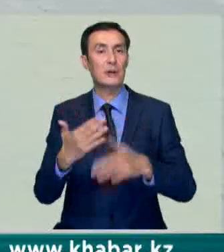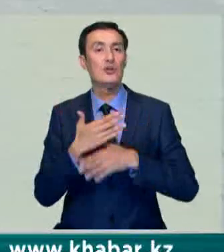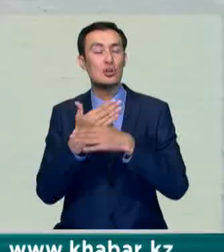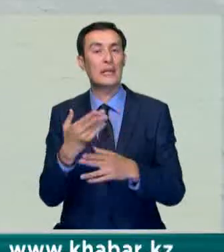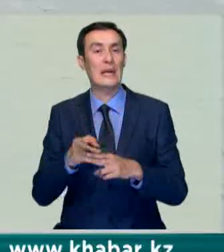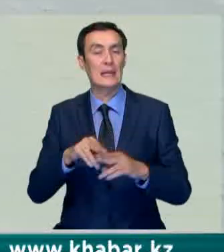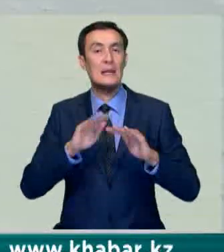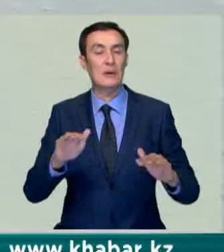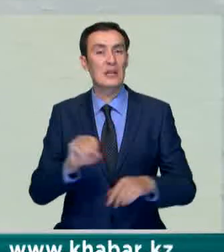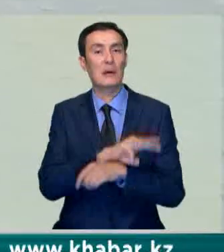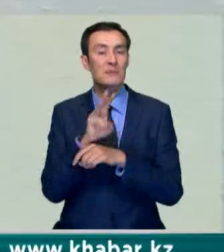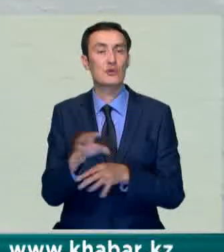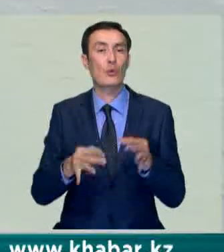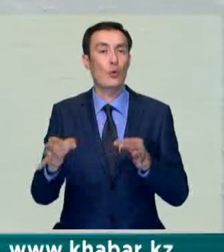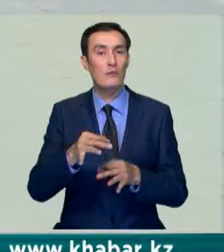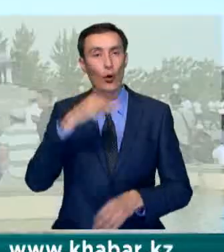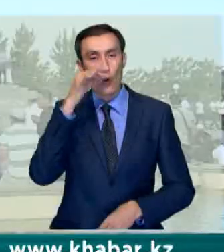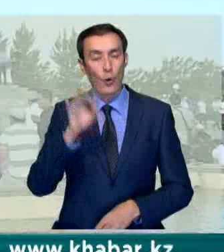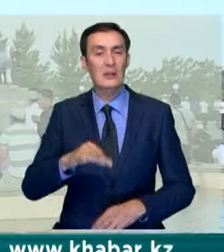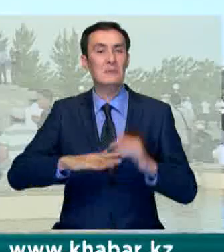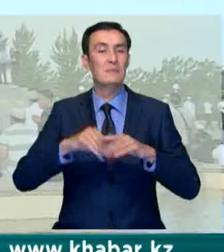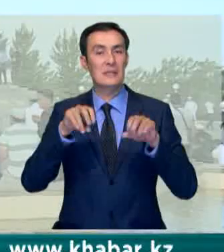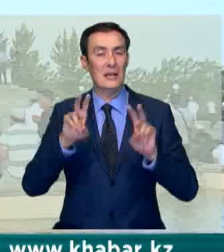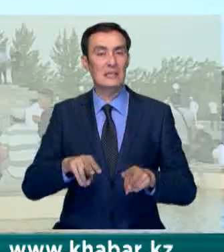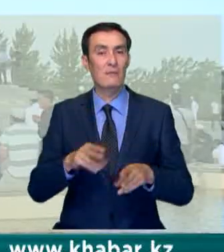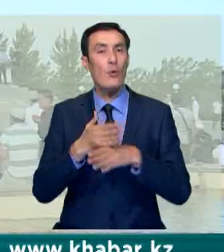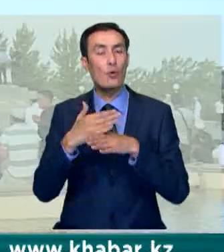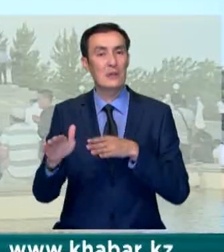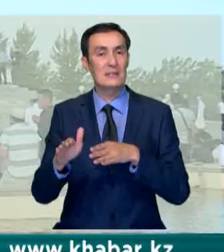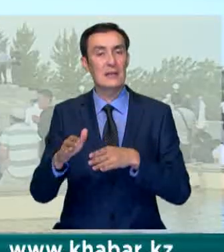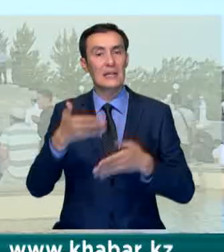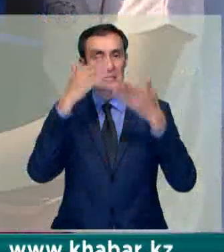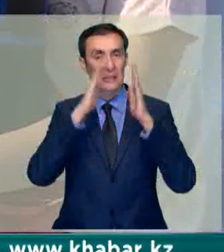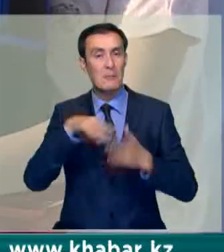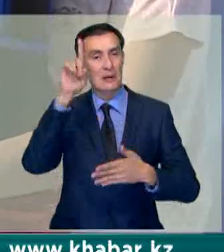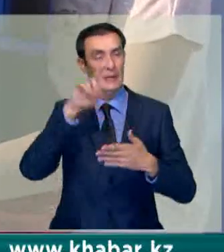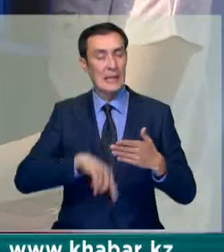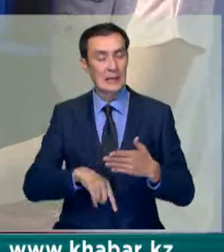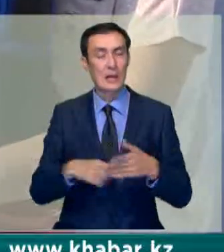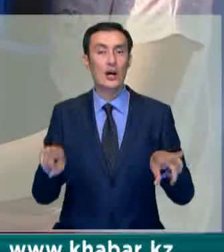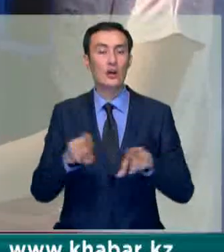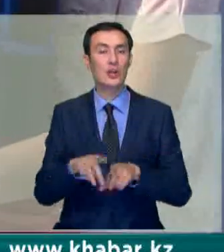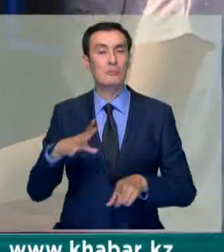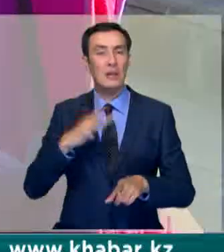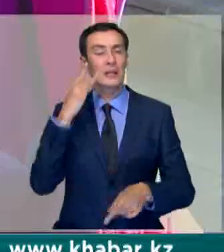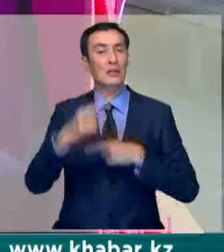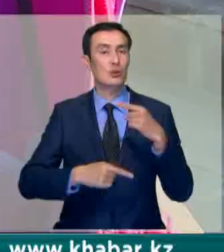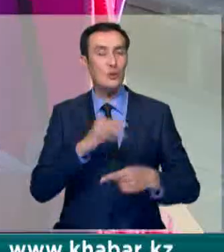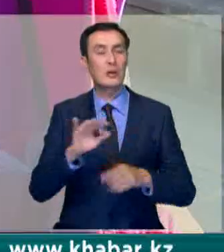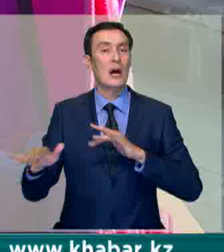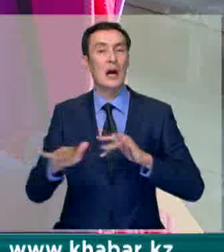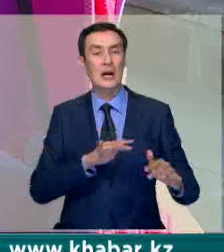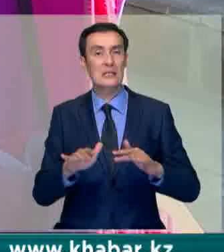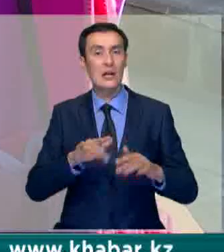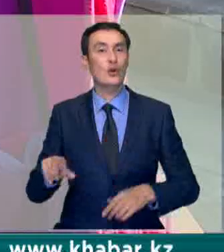этих ребят и обеспечить регион квалифицированными специалистами в области теологии. Кроме того, стала традиционной и акция